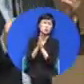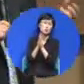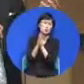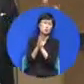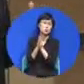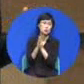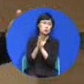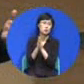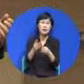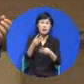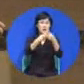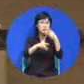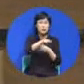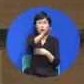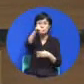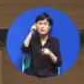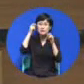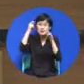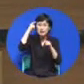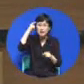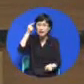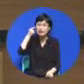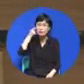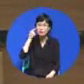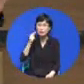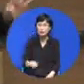Israel became 자, one in prayer.